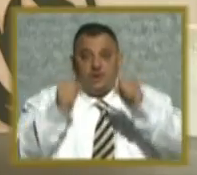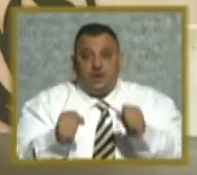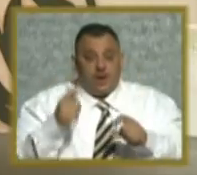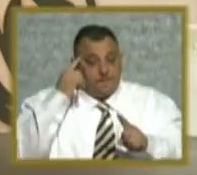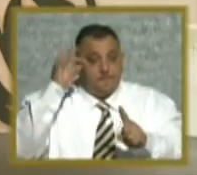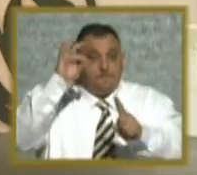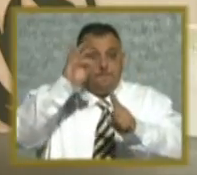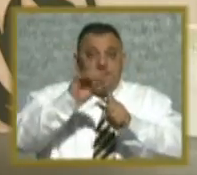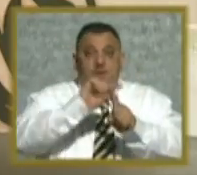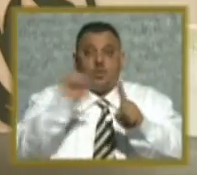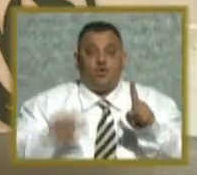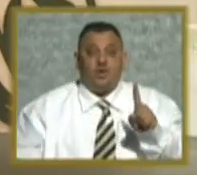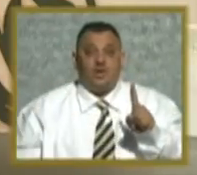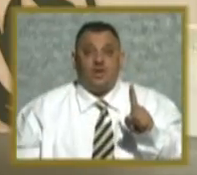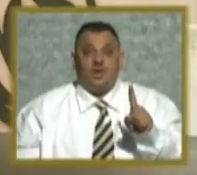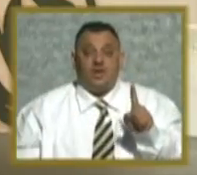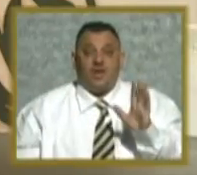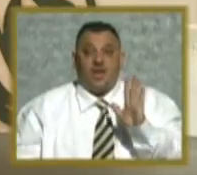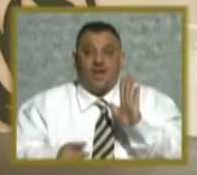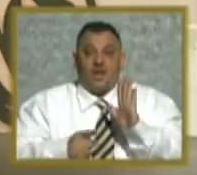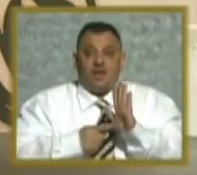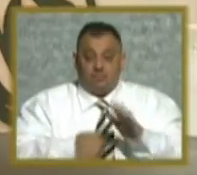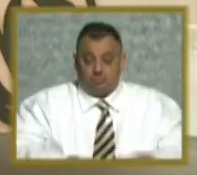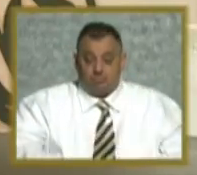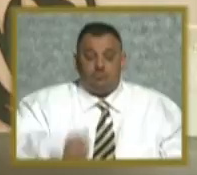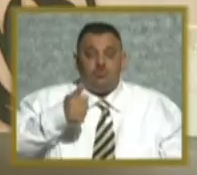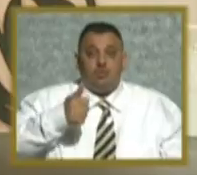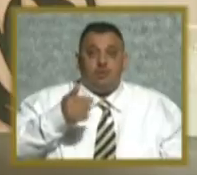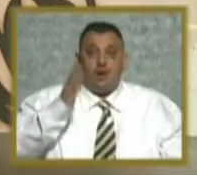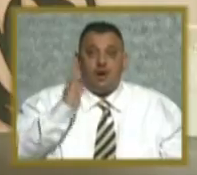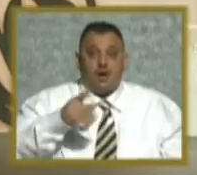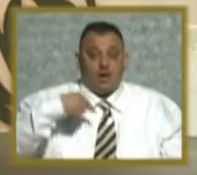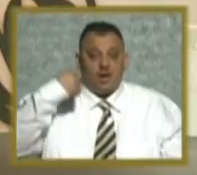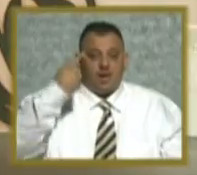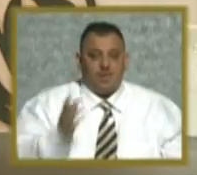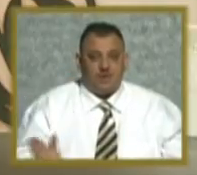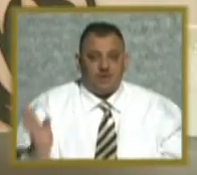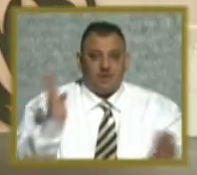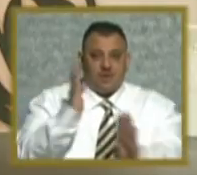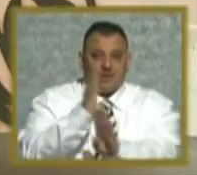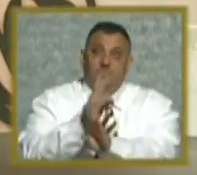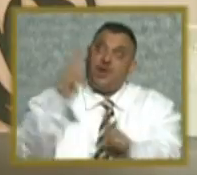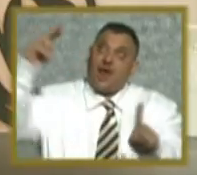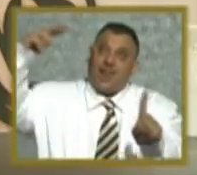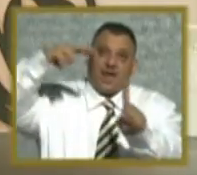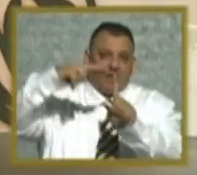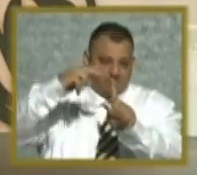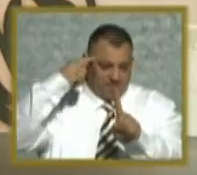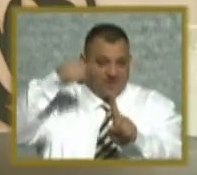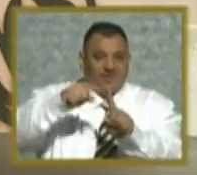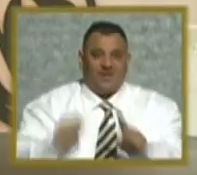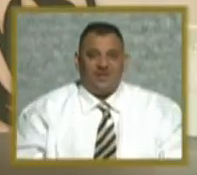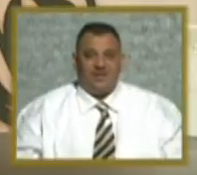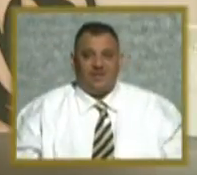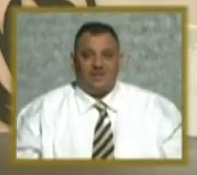ويعتقدون بمثل هذا الأمر أنهم قادرون على الاستخفاء عن الناس، ونسوا رب الناس إله الناس،